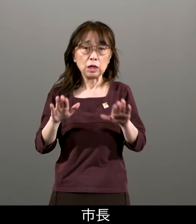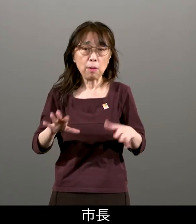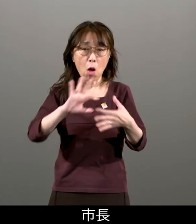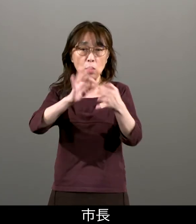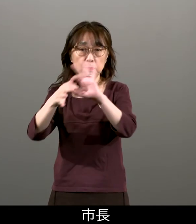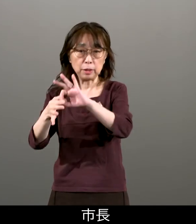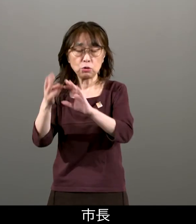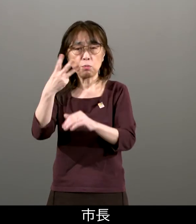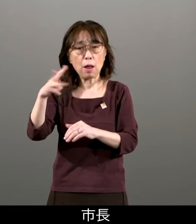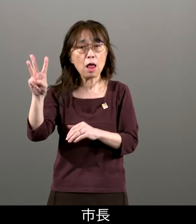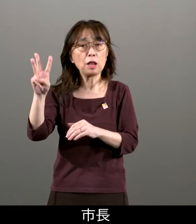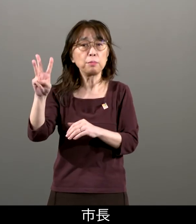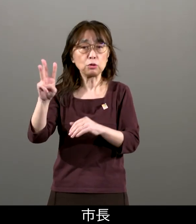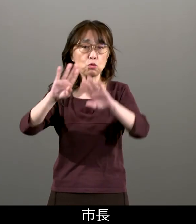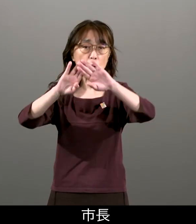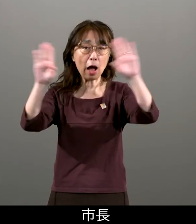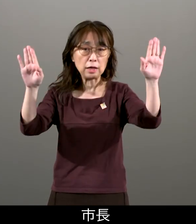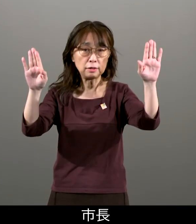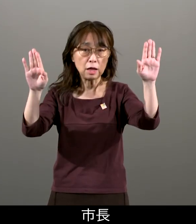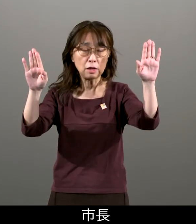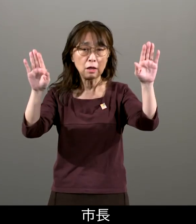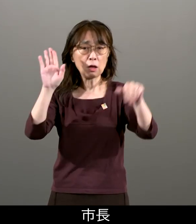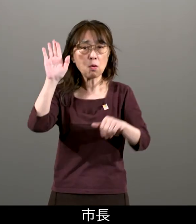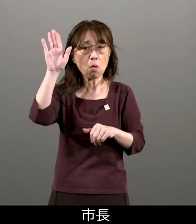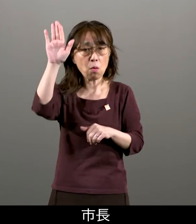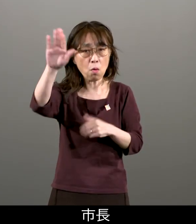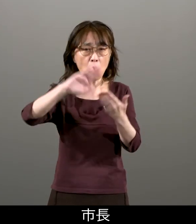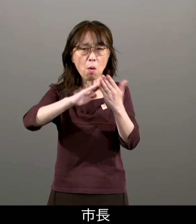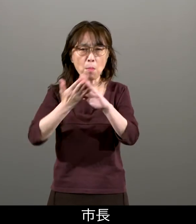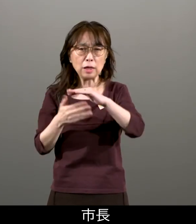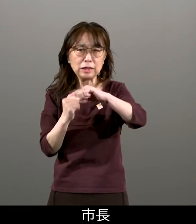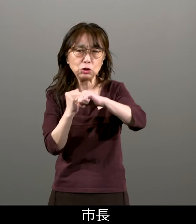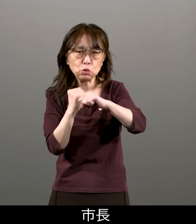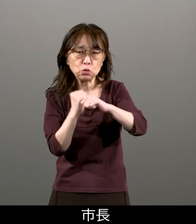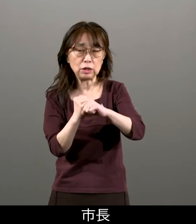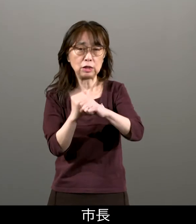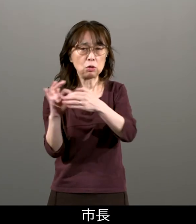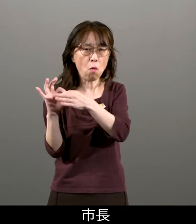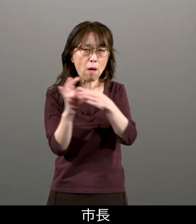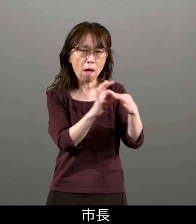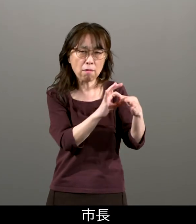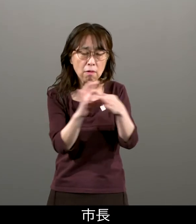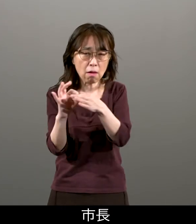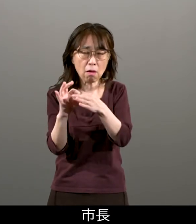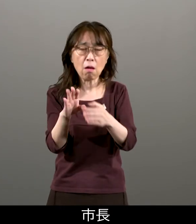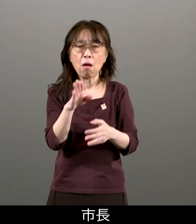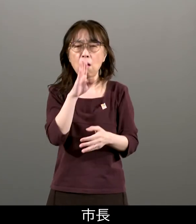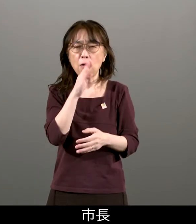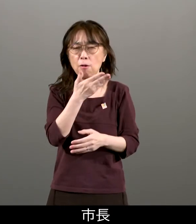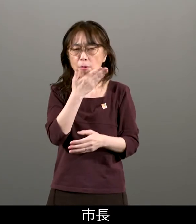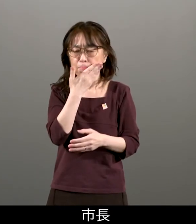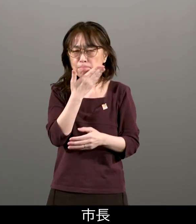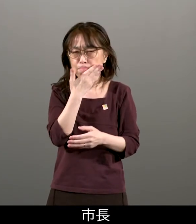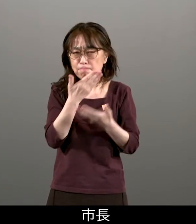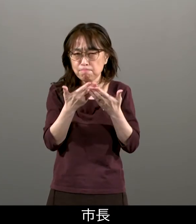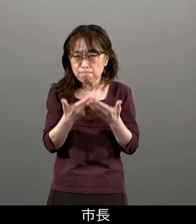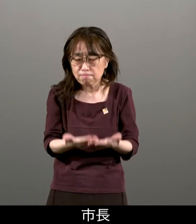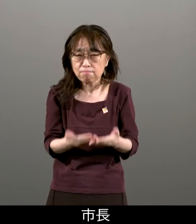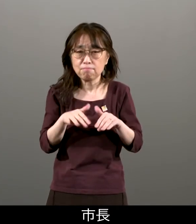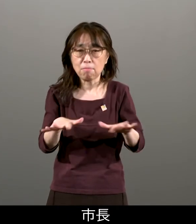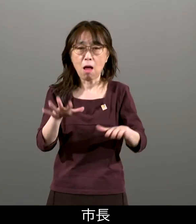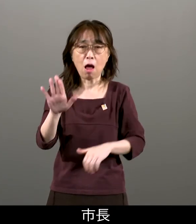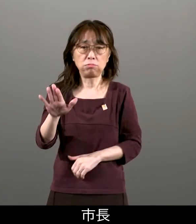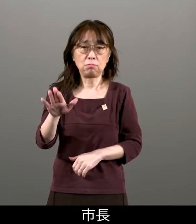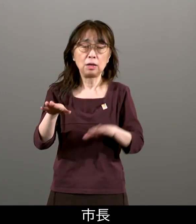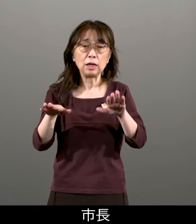ピック・パラリンピックの開催は、今後のまちづくりとの関係においても大きな影響をもたらします。